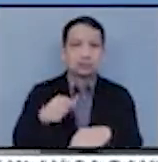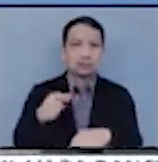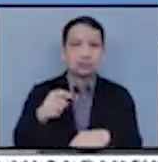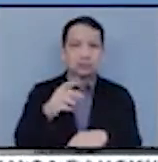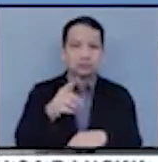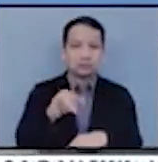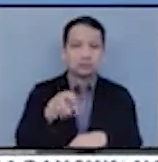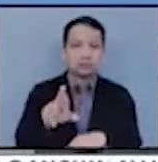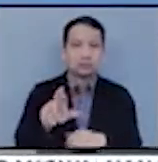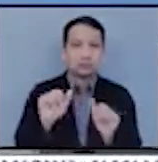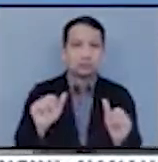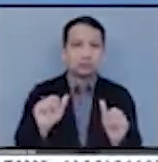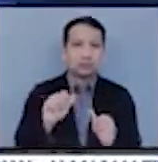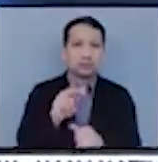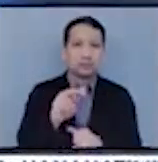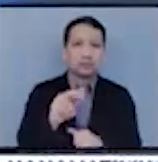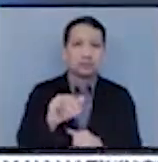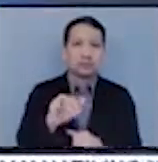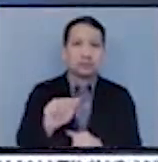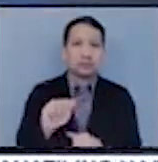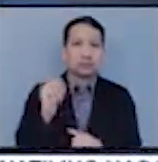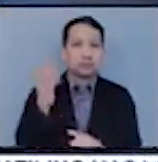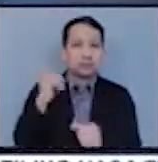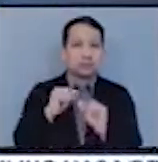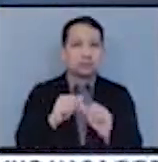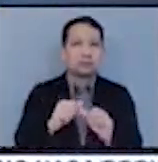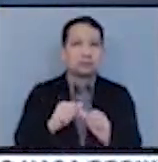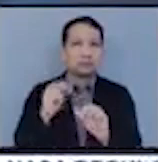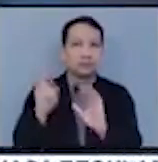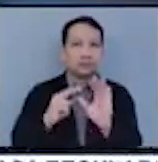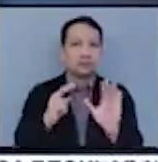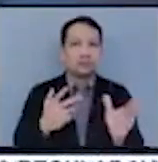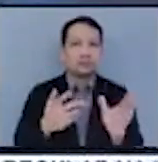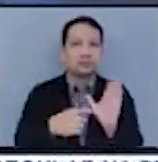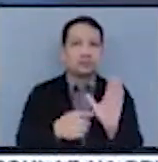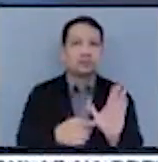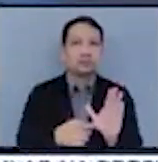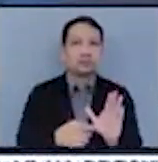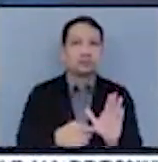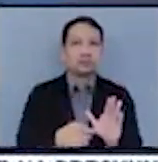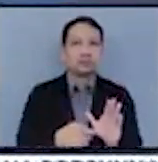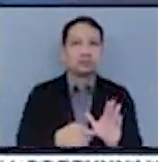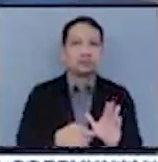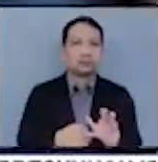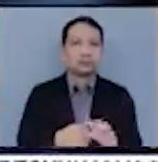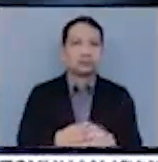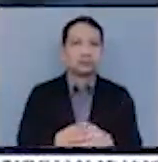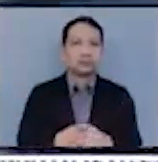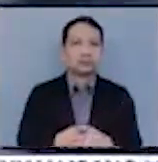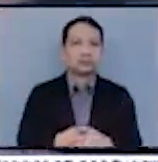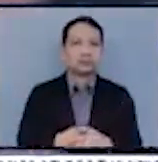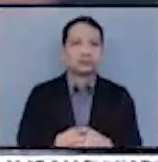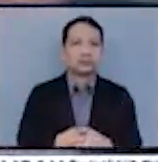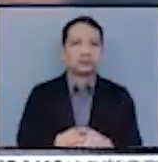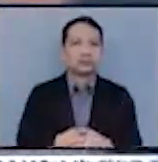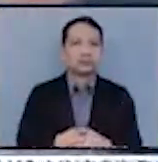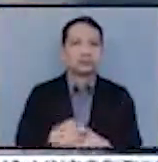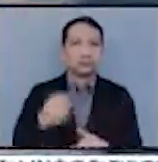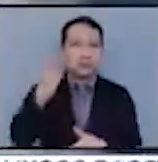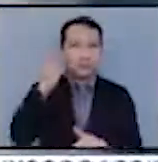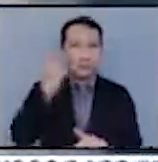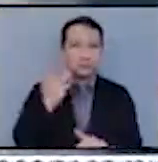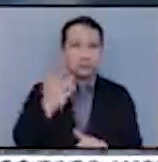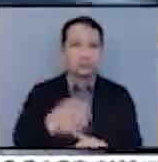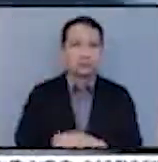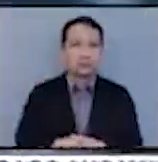ng NAIA. Nito lamang ay isang video ng departure ng K-pop group na Enhypen sa NAIA pabalik ng Seoul, South Korea